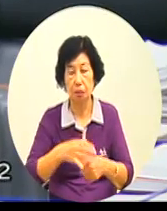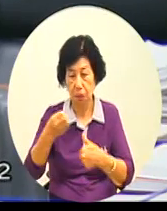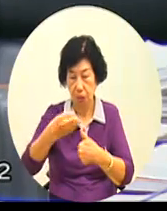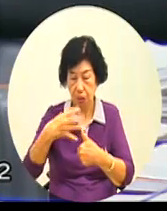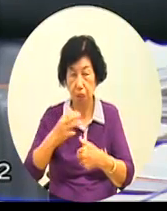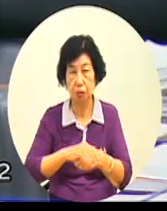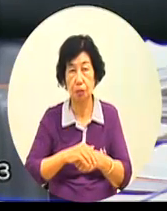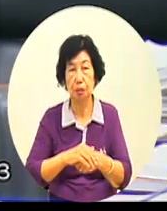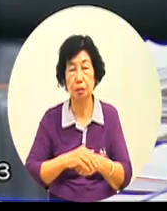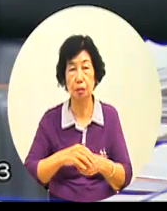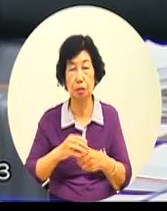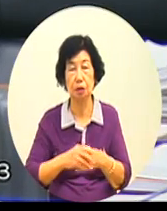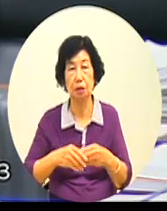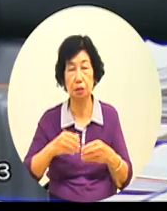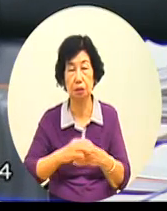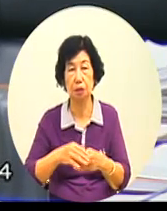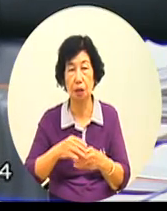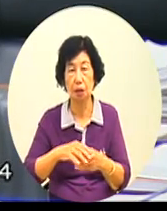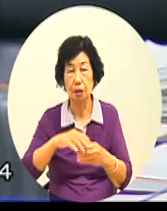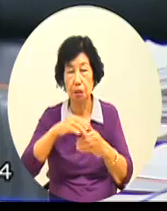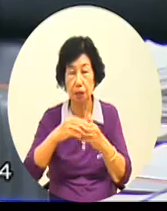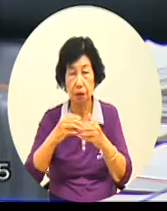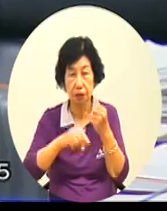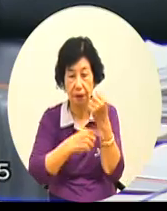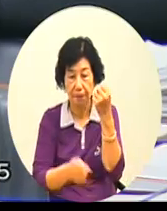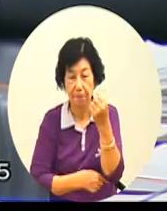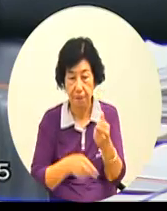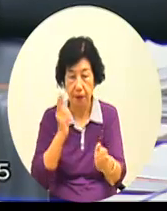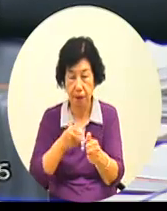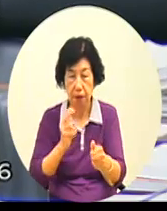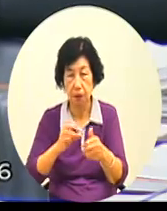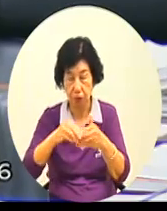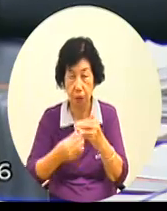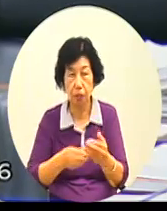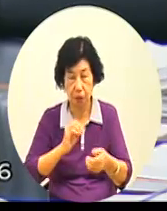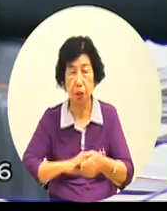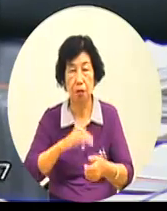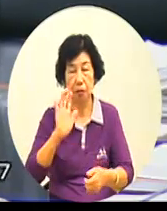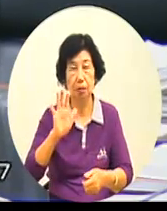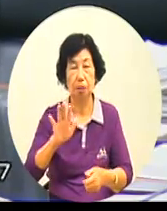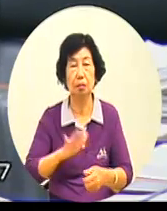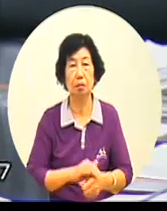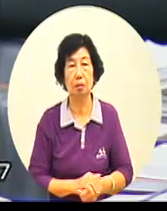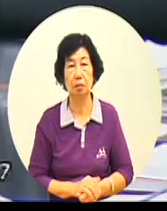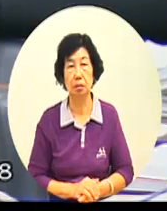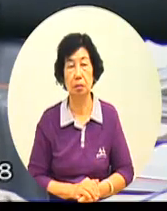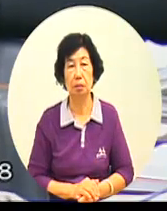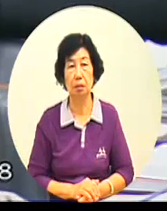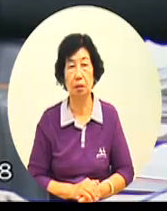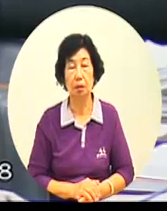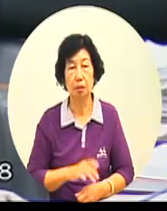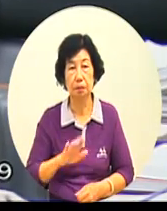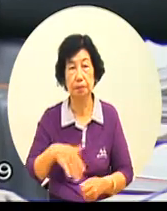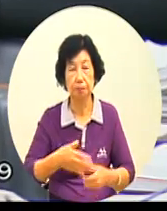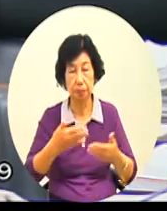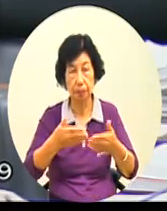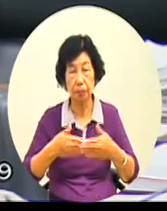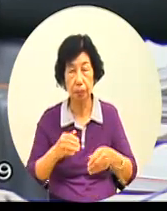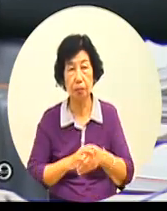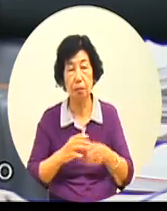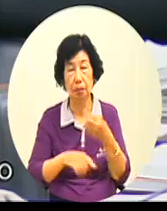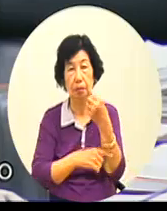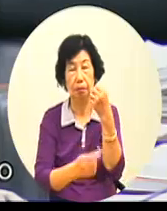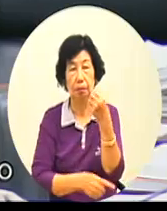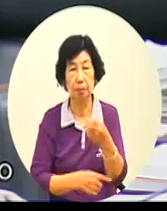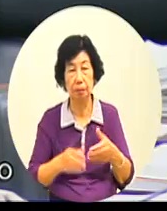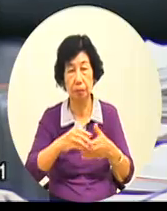尽量去劝说企业主去接受这样的法令规定，可是我觉得有时候我们在接受法律的时候也必须给予